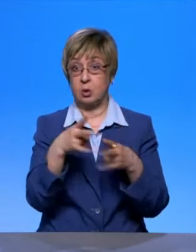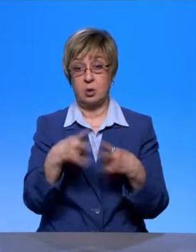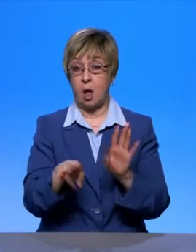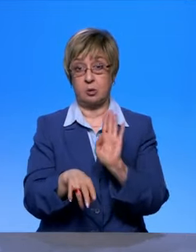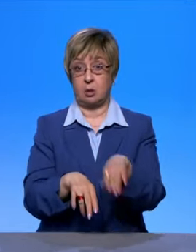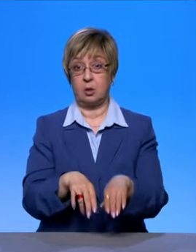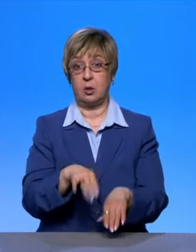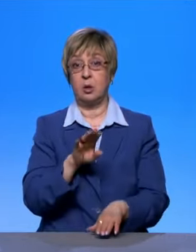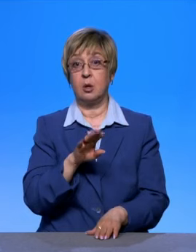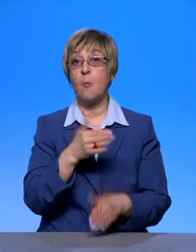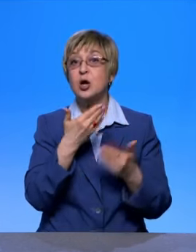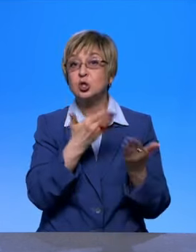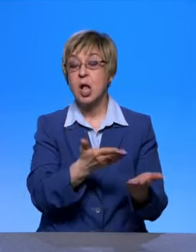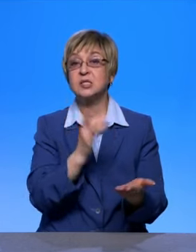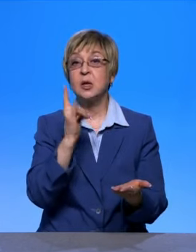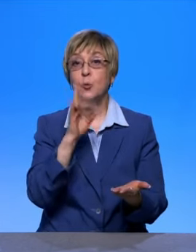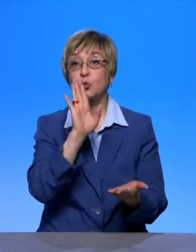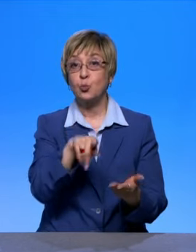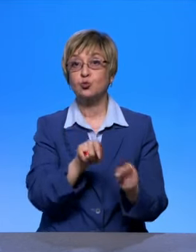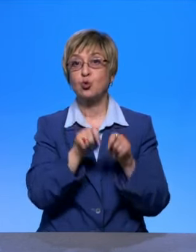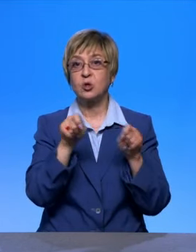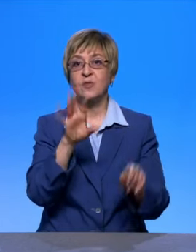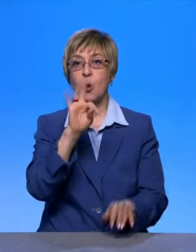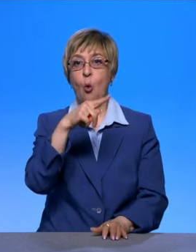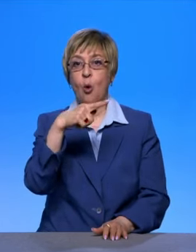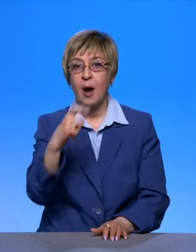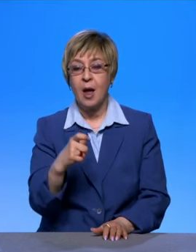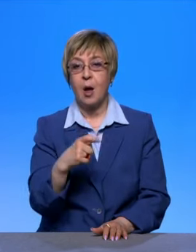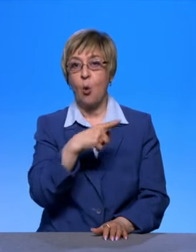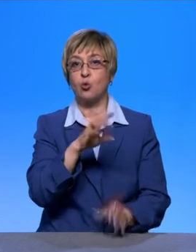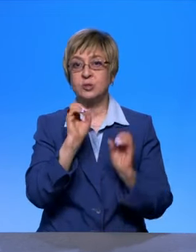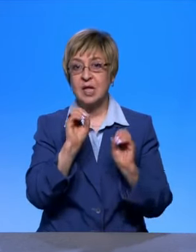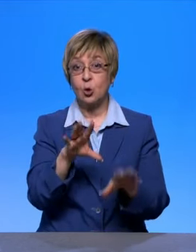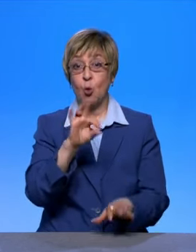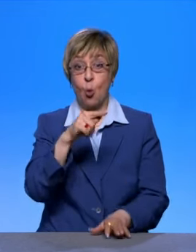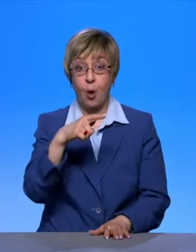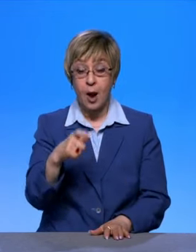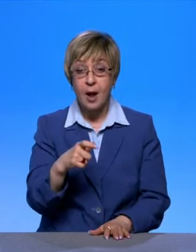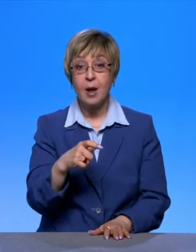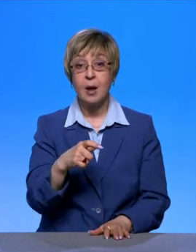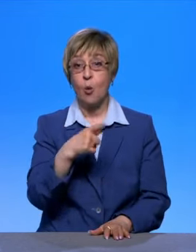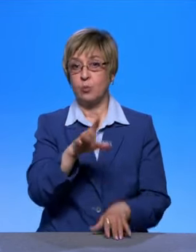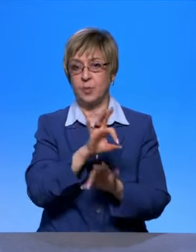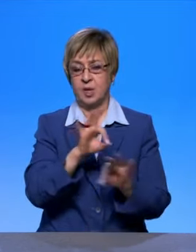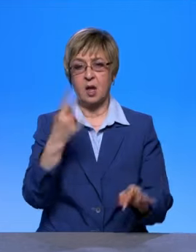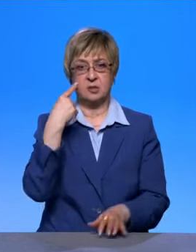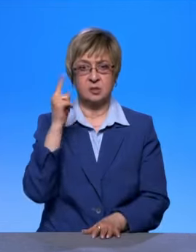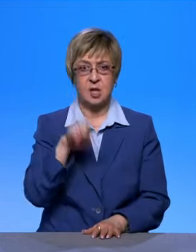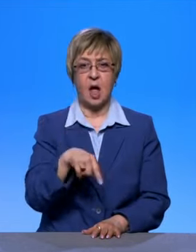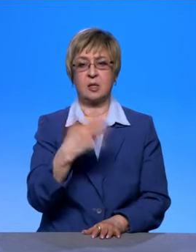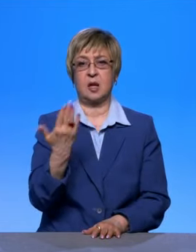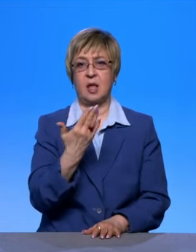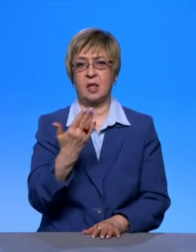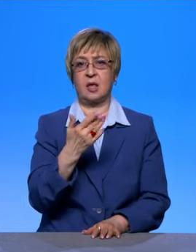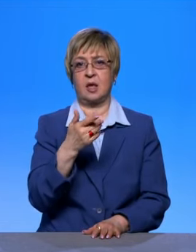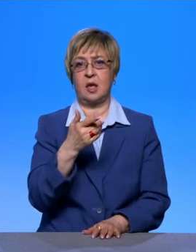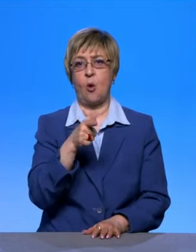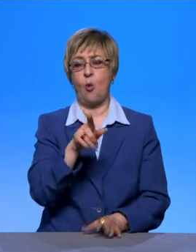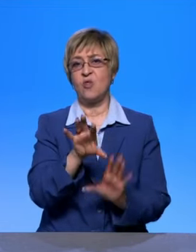Но... Пожалуйста, ребенок, ОГЭ, он же сдает ОГЭ, он же уже прекрасно знает, какие он выберет